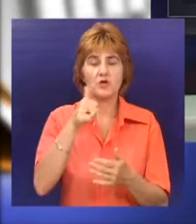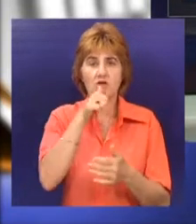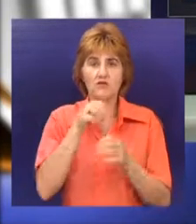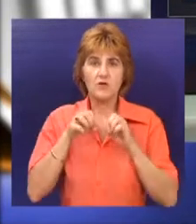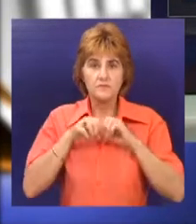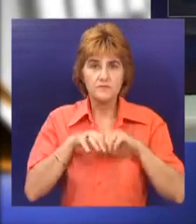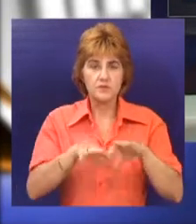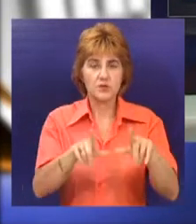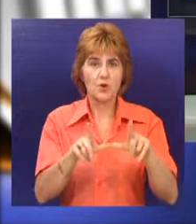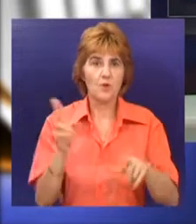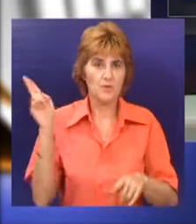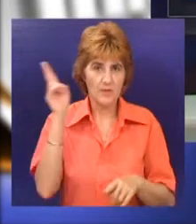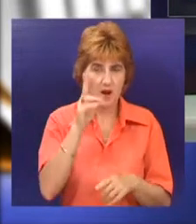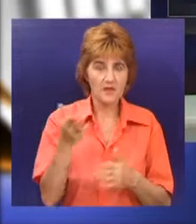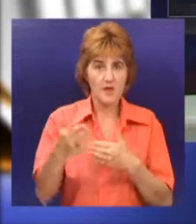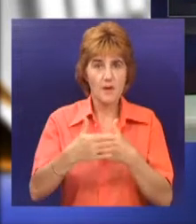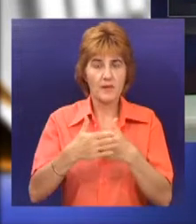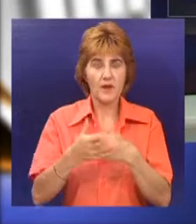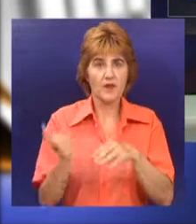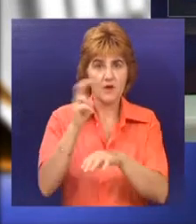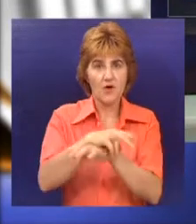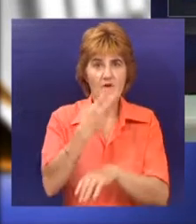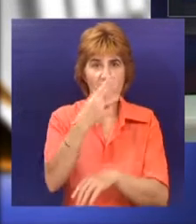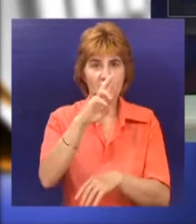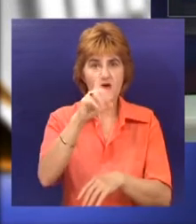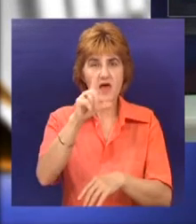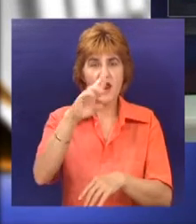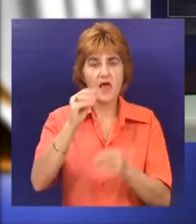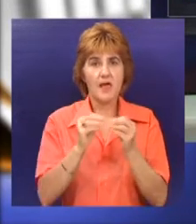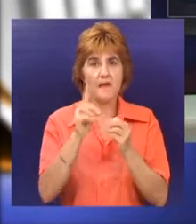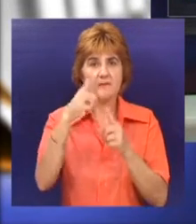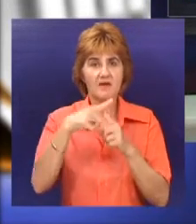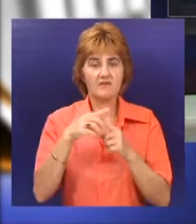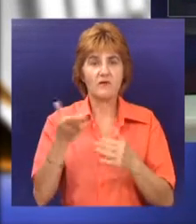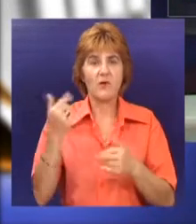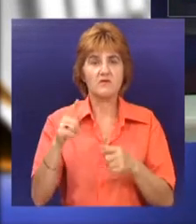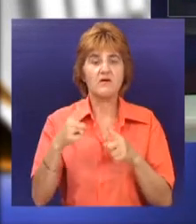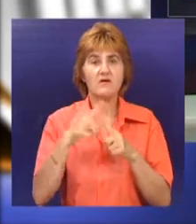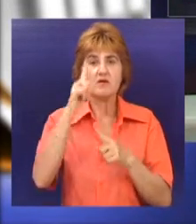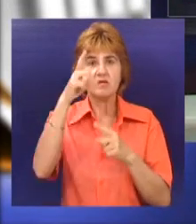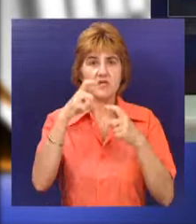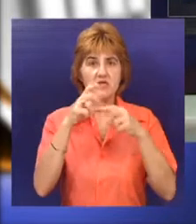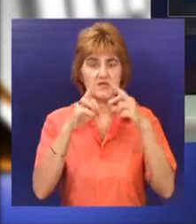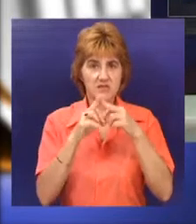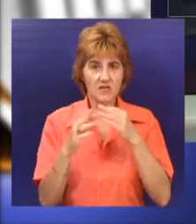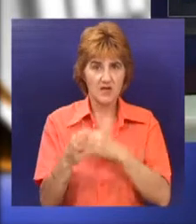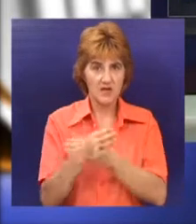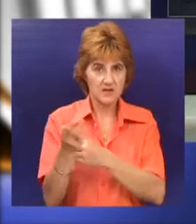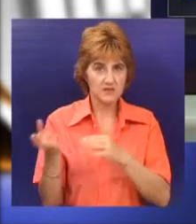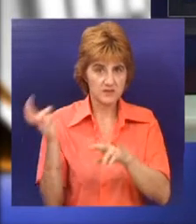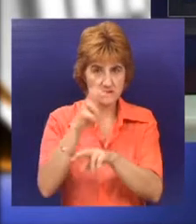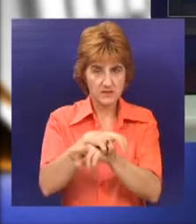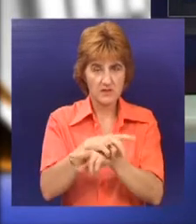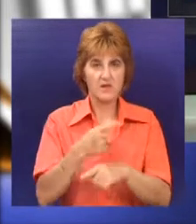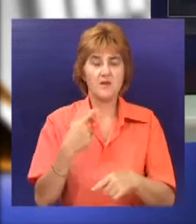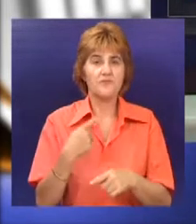preko akumulacije Velebit. U toku je izrada idejnog projekta i studije opravdanosti za sanaciju jezera. Savjetnik u preduzeću